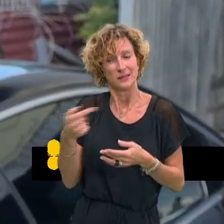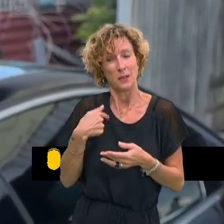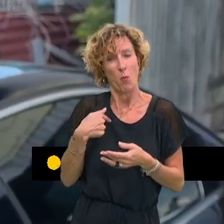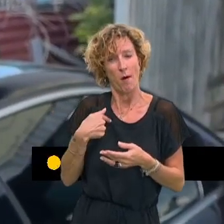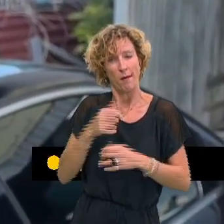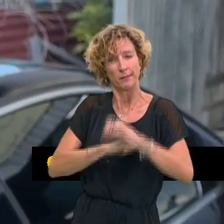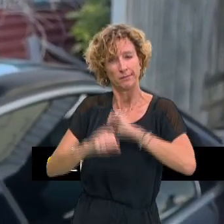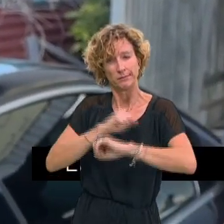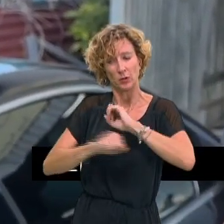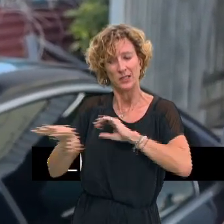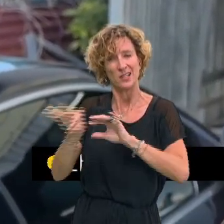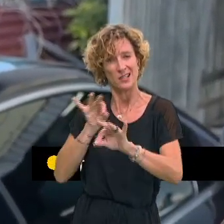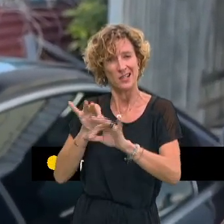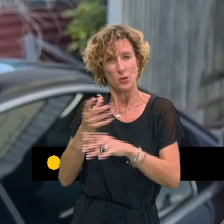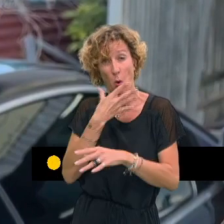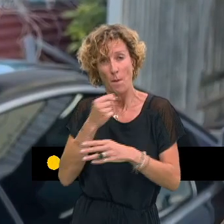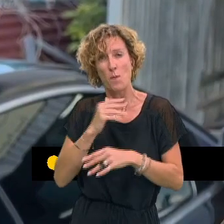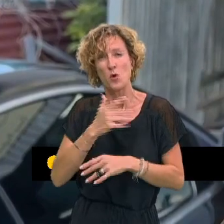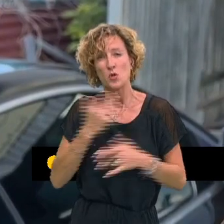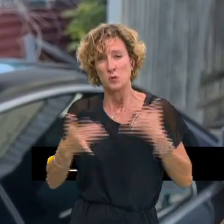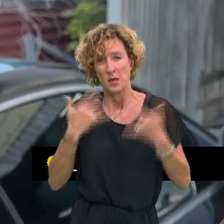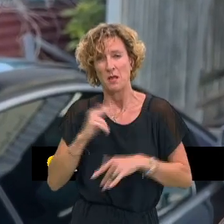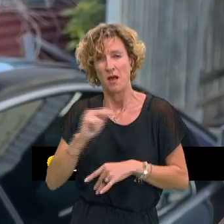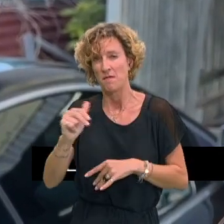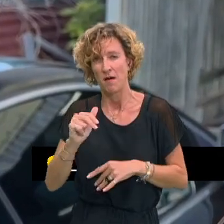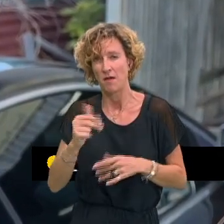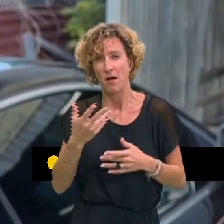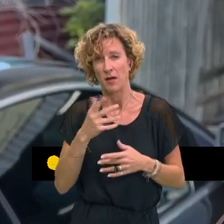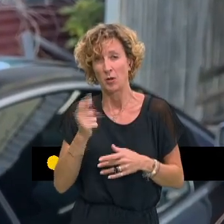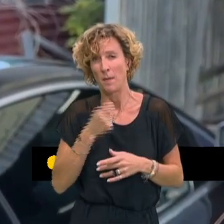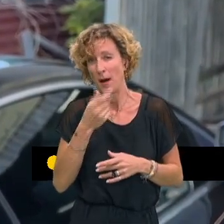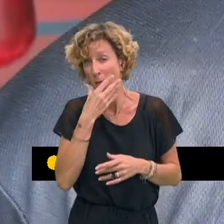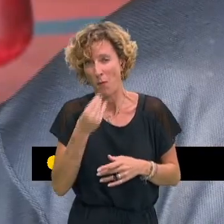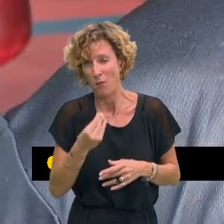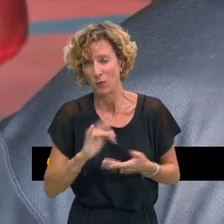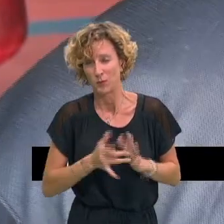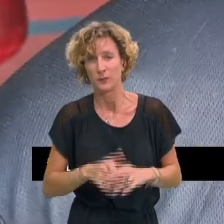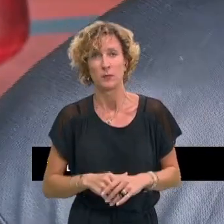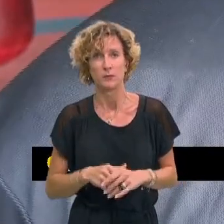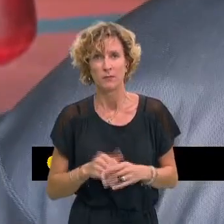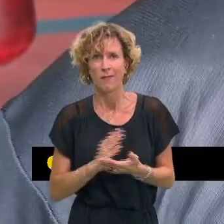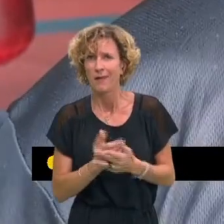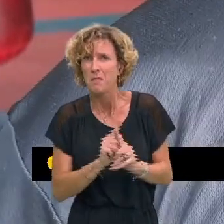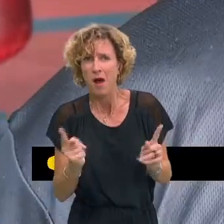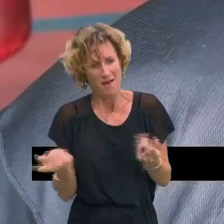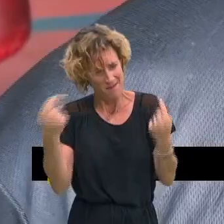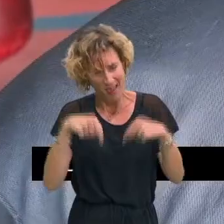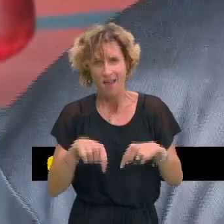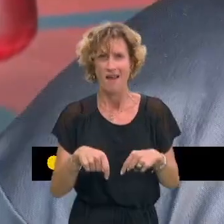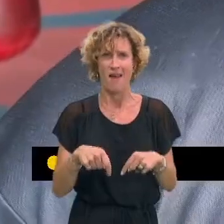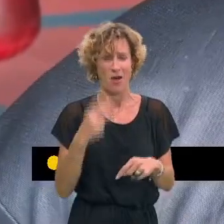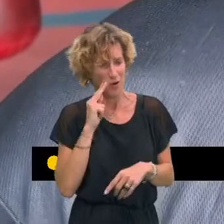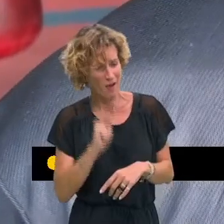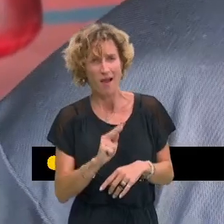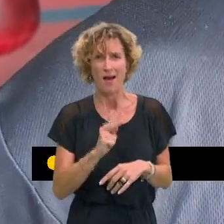sera du très beau spectacle et normalement, tout ça qui s'availle à la guerre, normalement, sera joli. N'hésite pas, viens garder, joli spectacle,